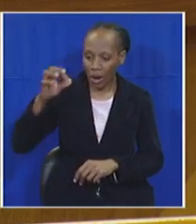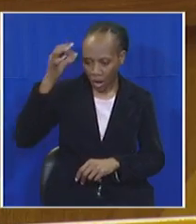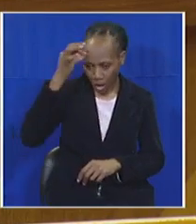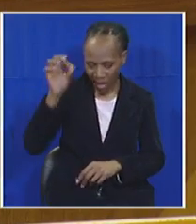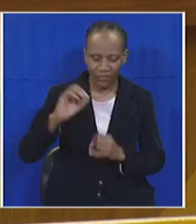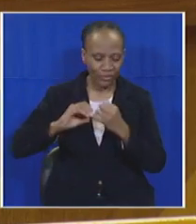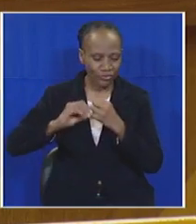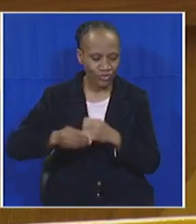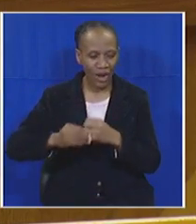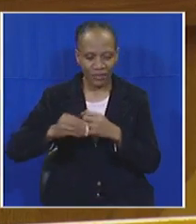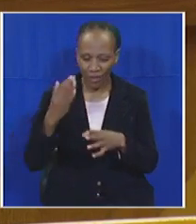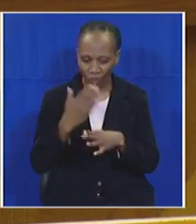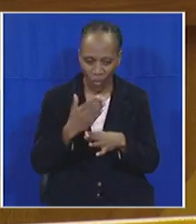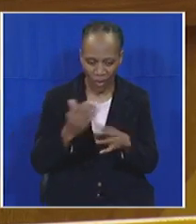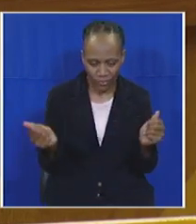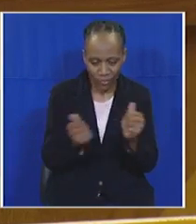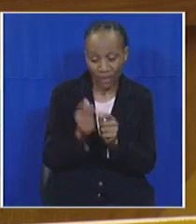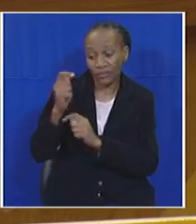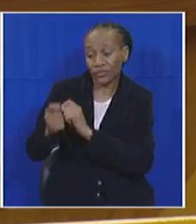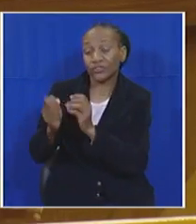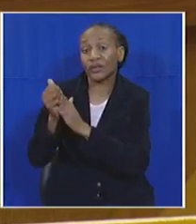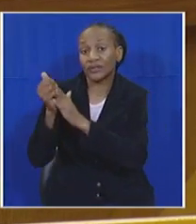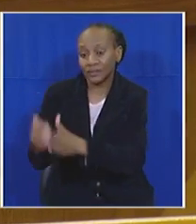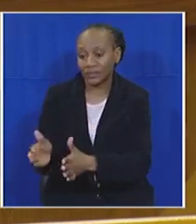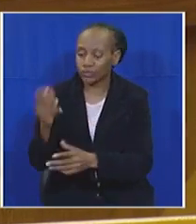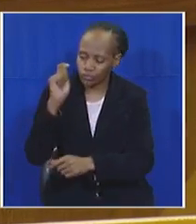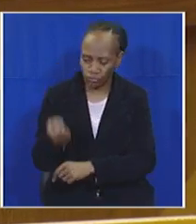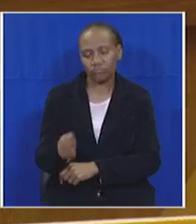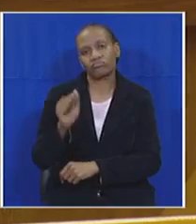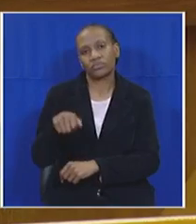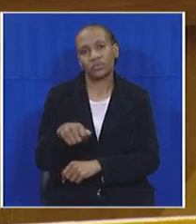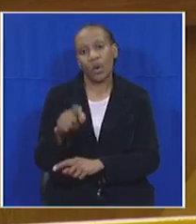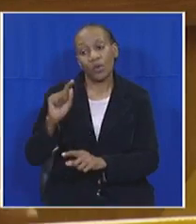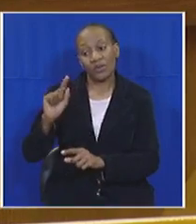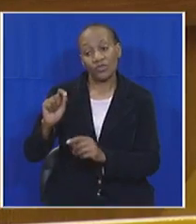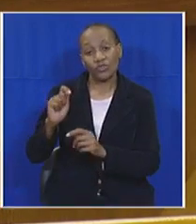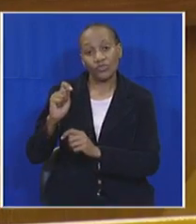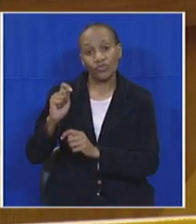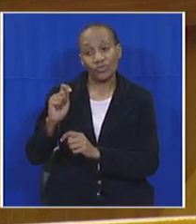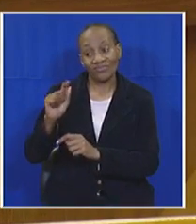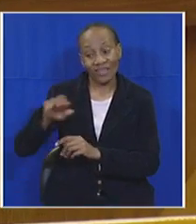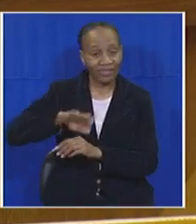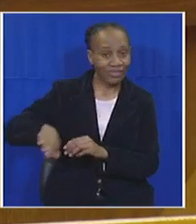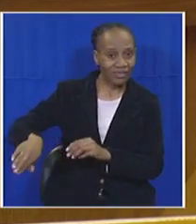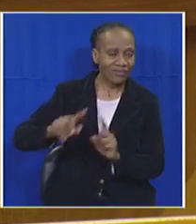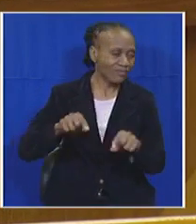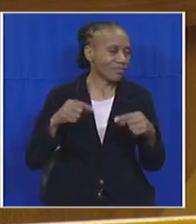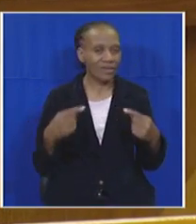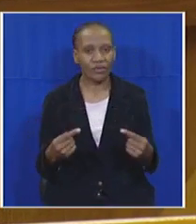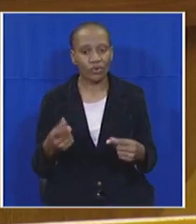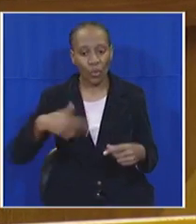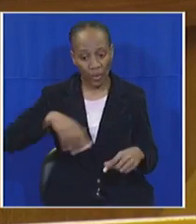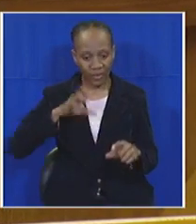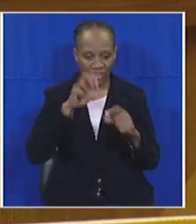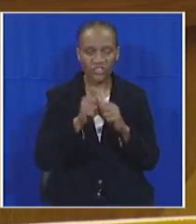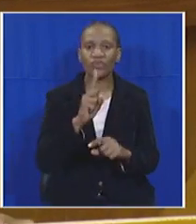ukuze kungafulathelwa okanye kushiywe ngaphandle enhlakeni zokuphathwa nokusetshenzwa nokubuswa kwezwe. Kodwa kubuka kuyimbuqo ukuthi